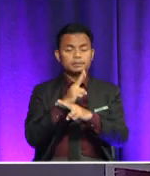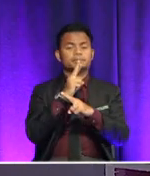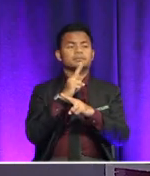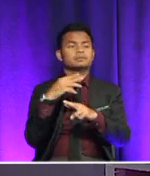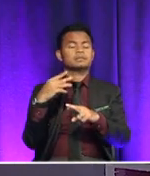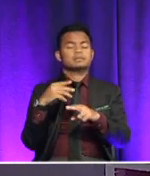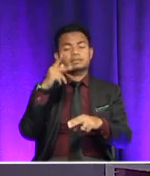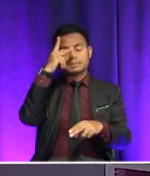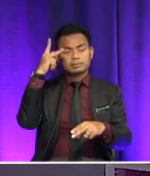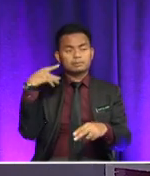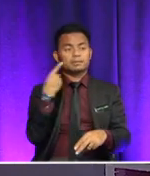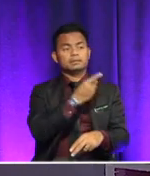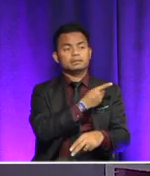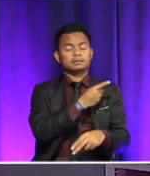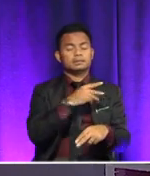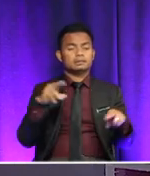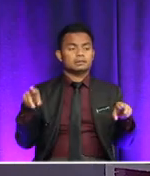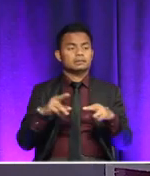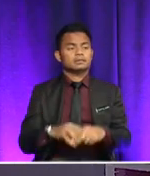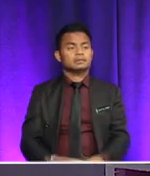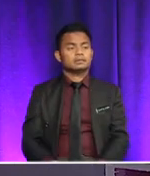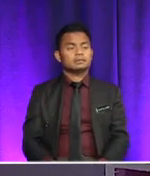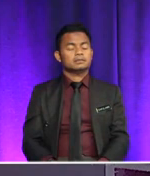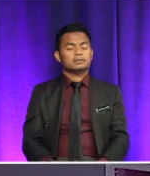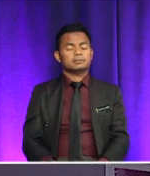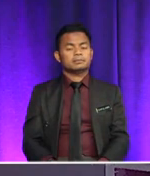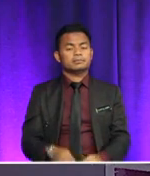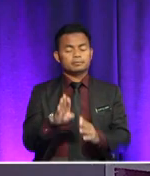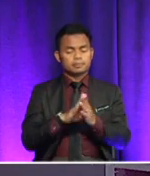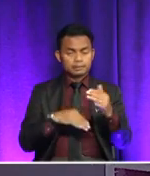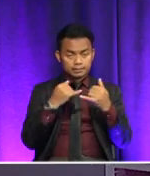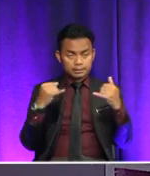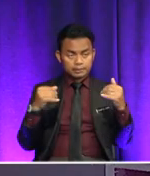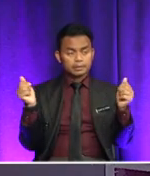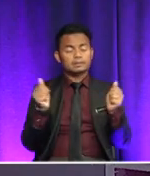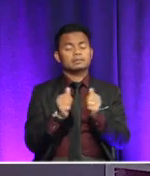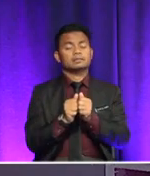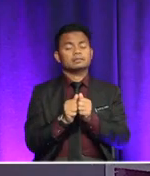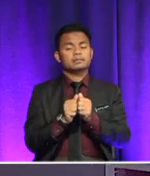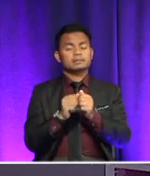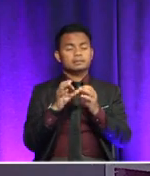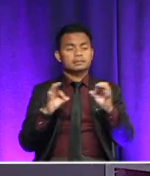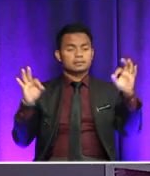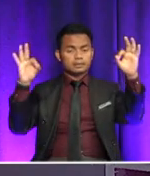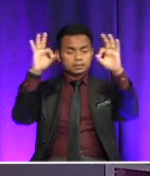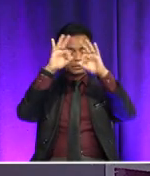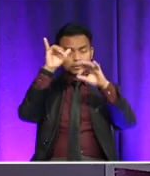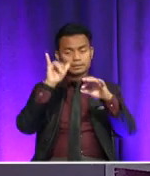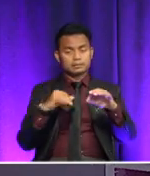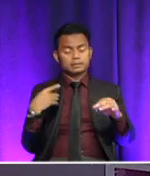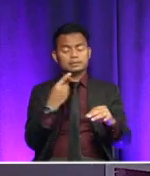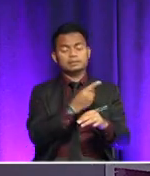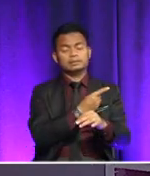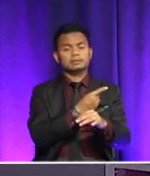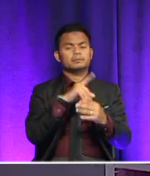oke kita Cipta nama Kevin tapi kemping itu mestilah berkaitan dengan cerita yang isu yang sedang dibicarakan